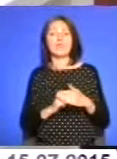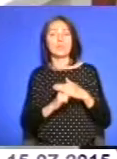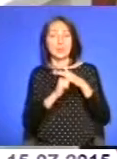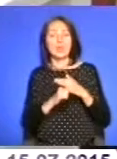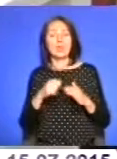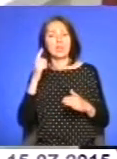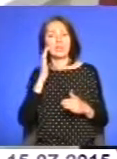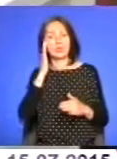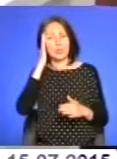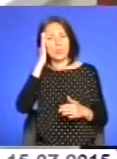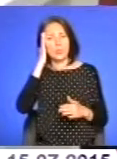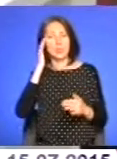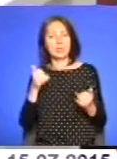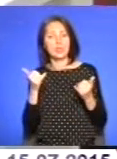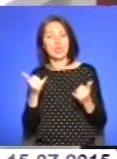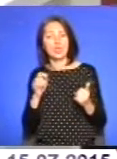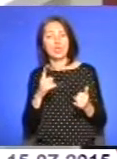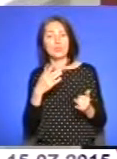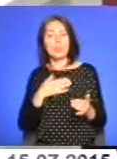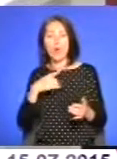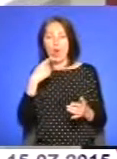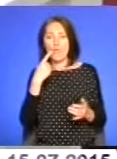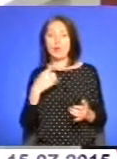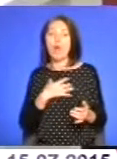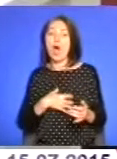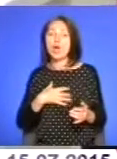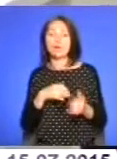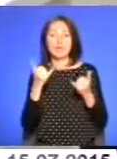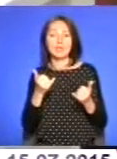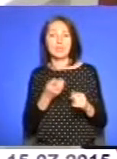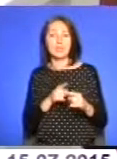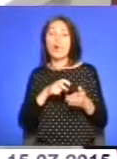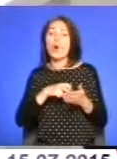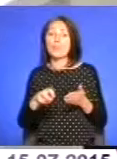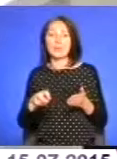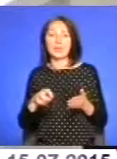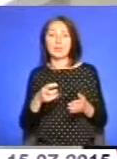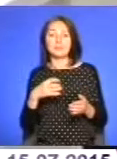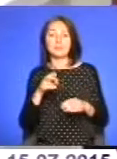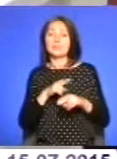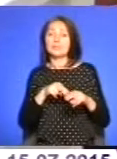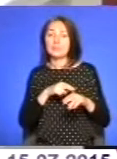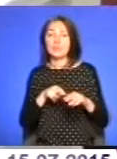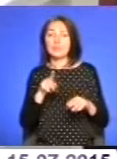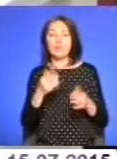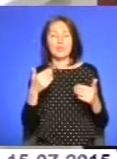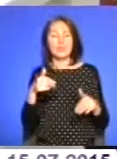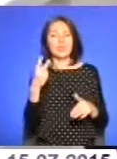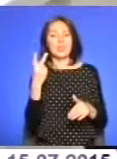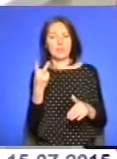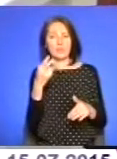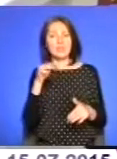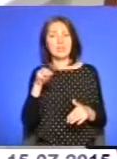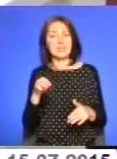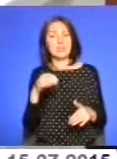думка на сьогодні. Чому ми говоримо про актуальність цього послання? Євангеліє, йому вже 2000 років,